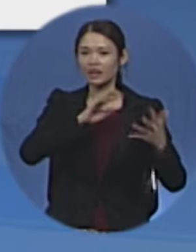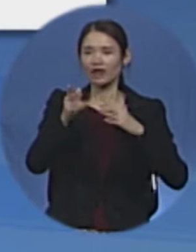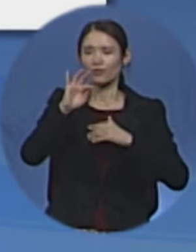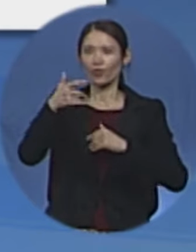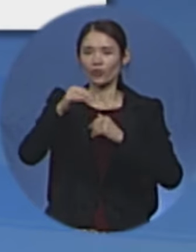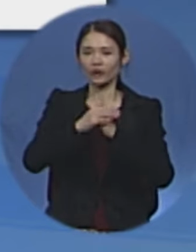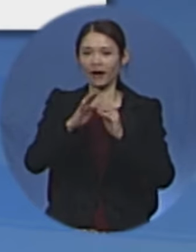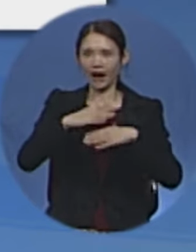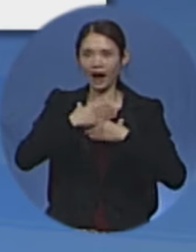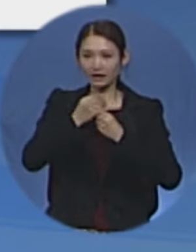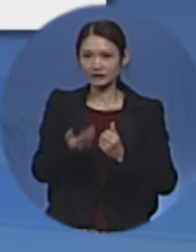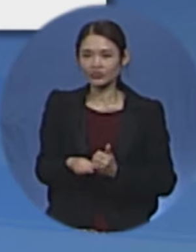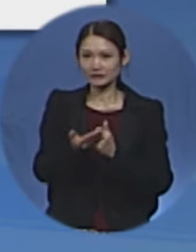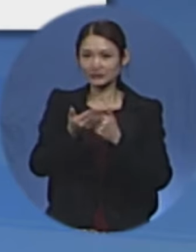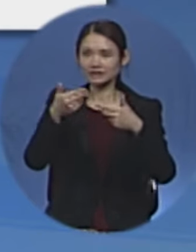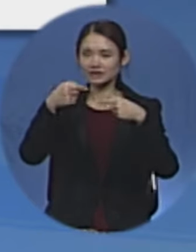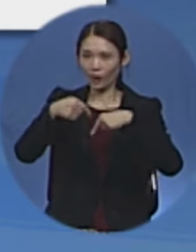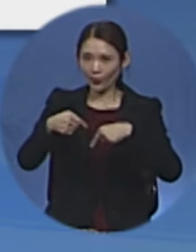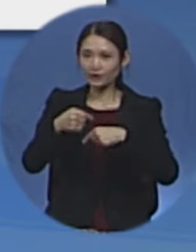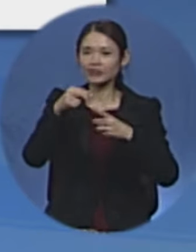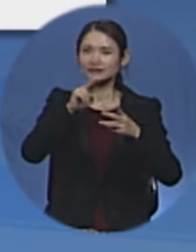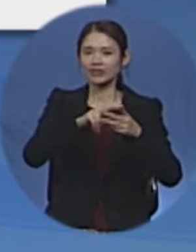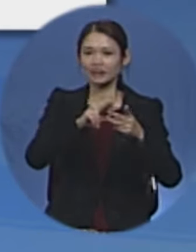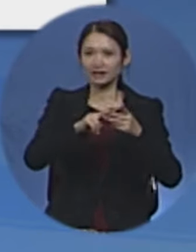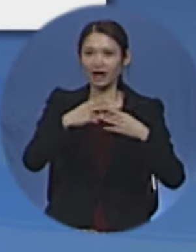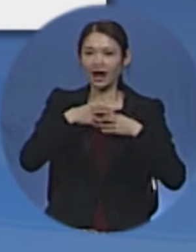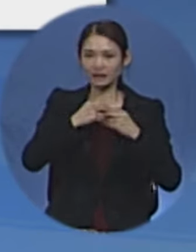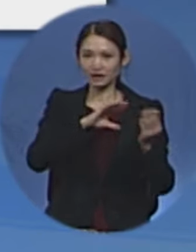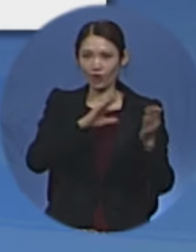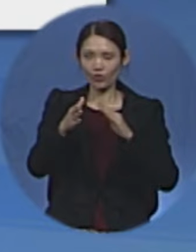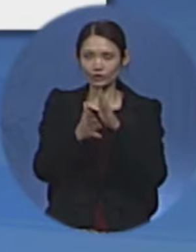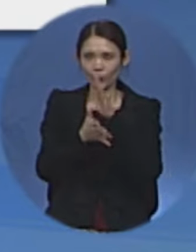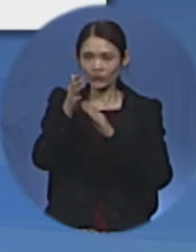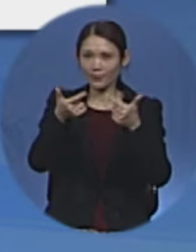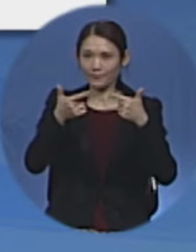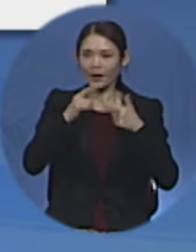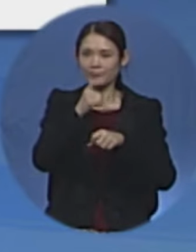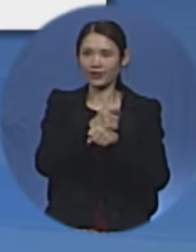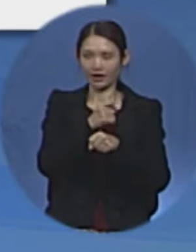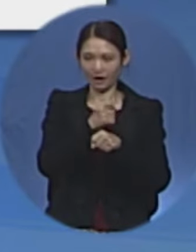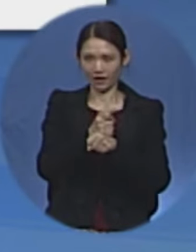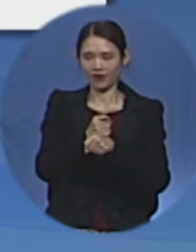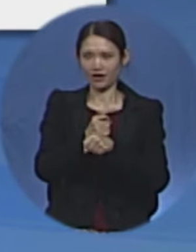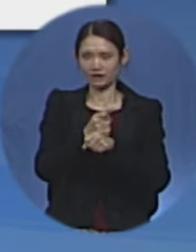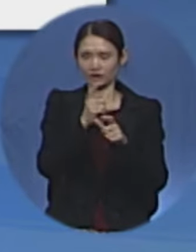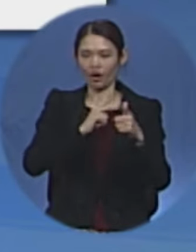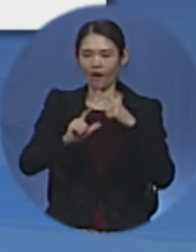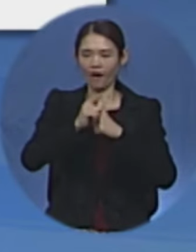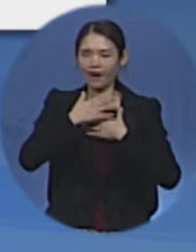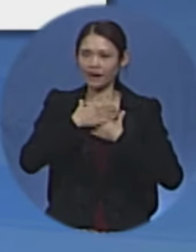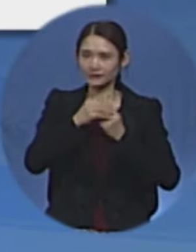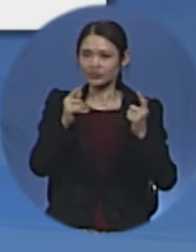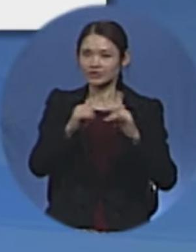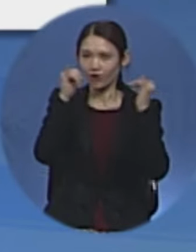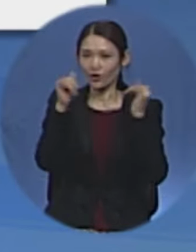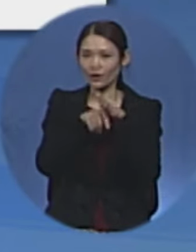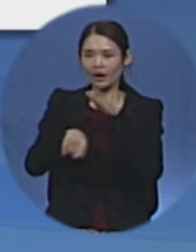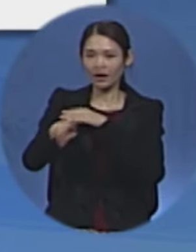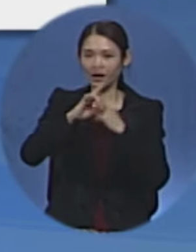지역사회 안전증진 협력센터로부터 국제 안전도시 인증을 받은 순천시가 본격적으로 안전한 지역사회로 나아갈